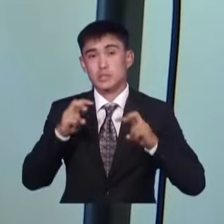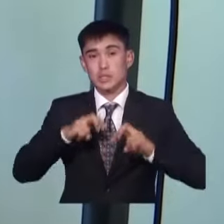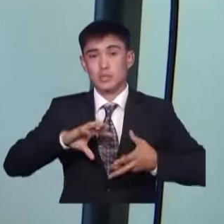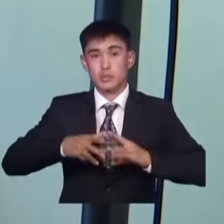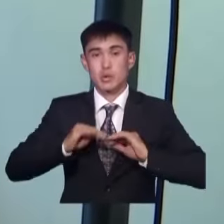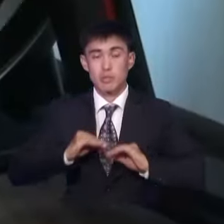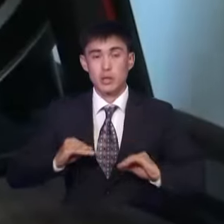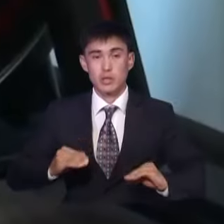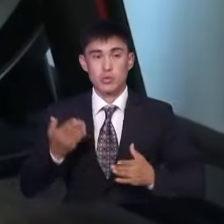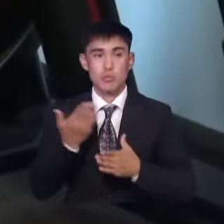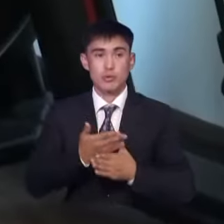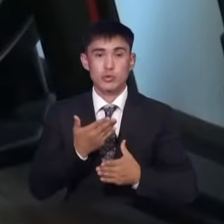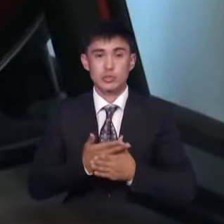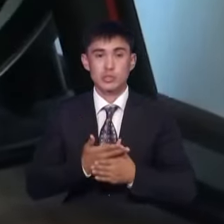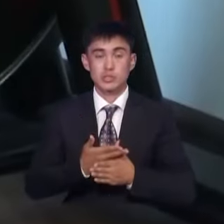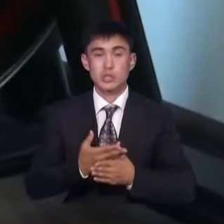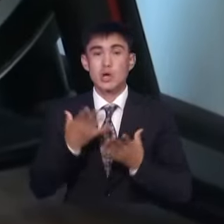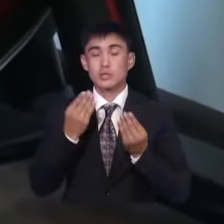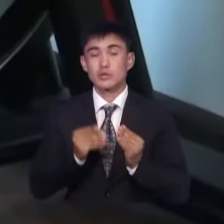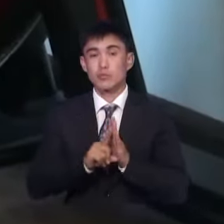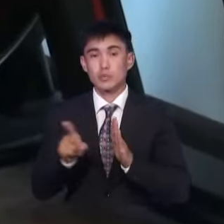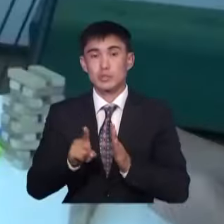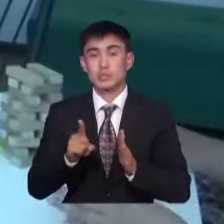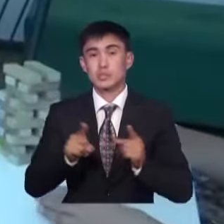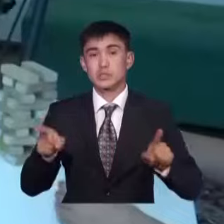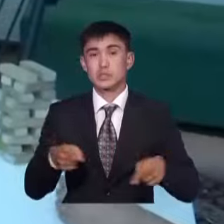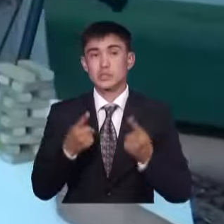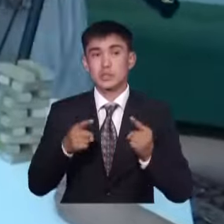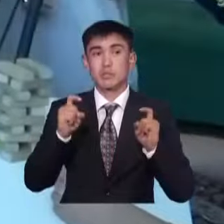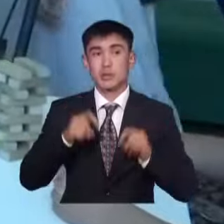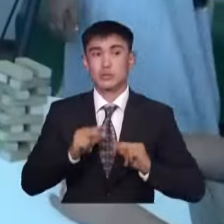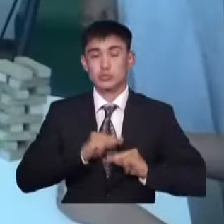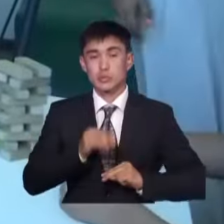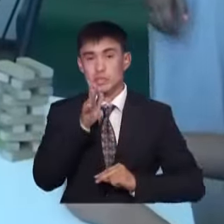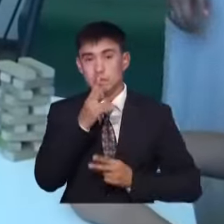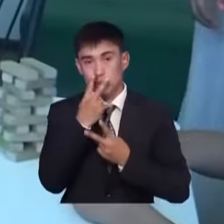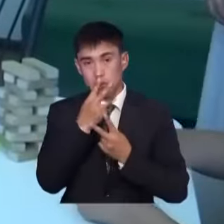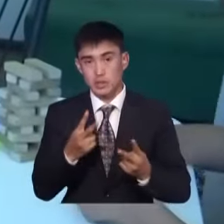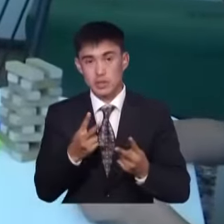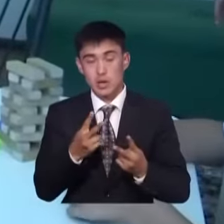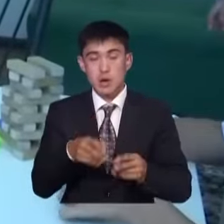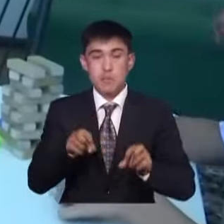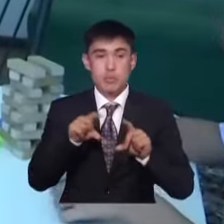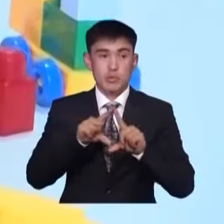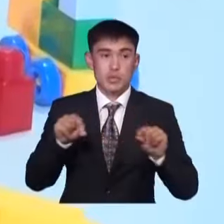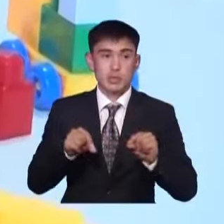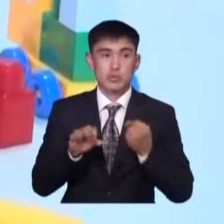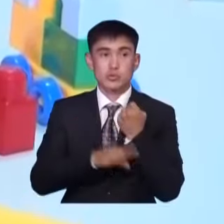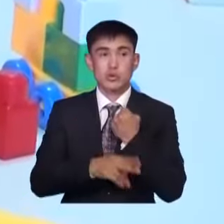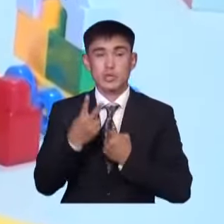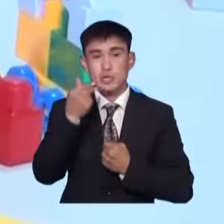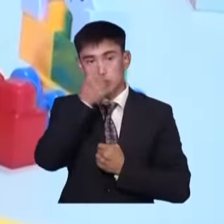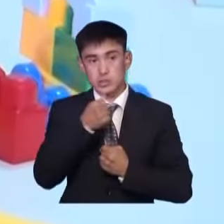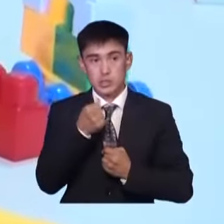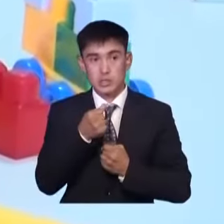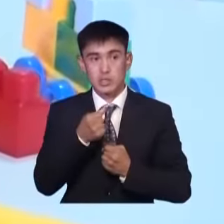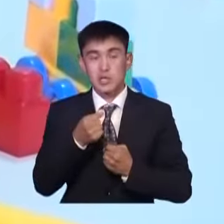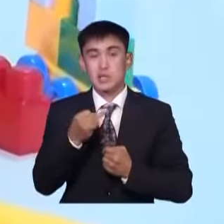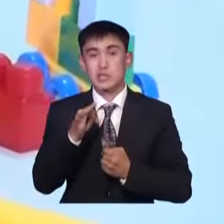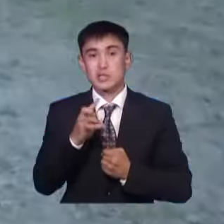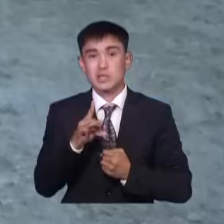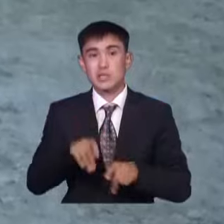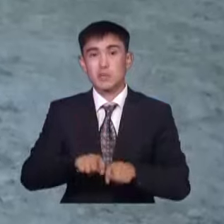бар балаларға көмек көрсететін күндізгі оңалту орталығына да барды. Жұмыс барысын бақылады. Аталған мекемеде соңғы 2 жыл көлемінде